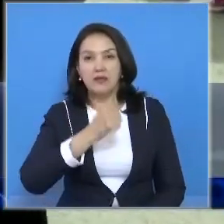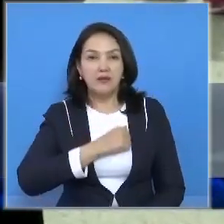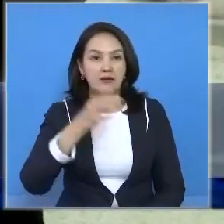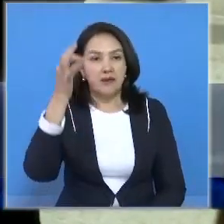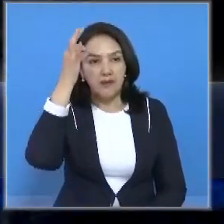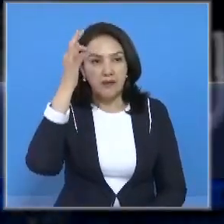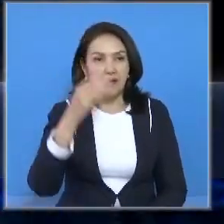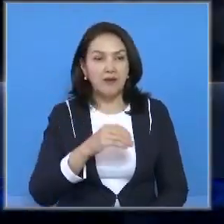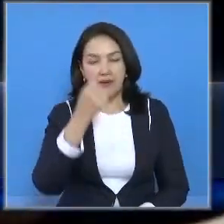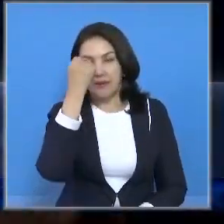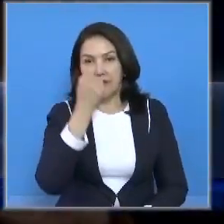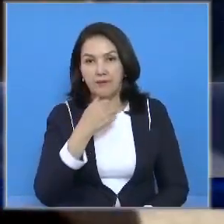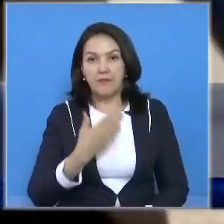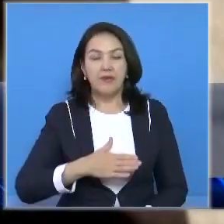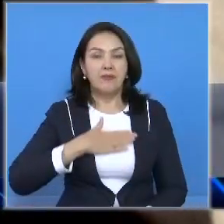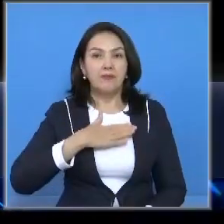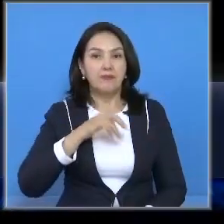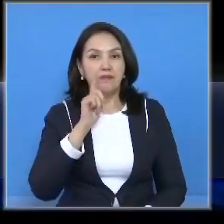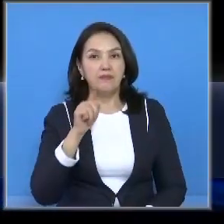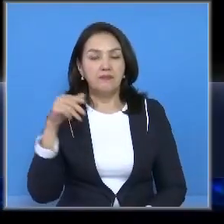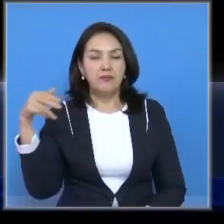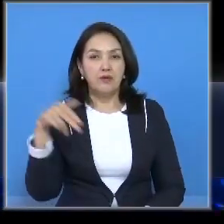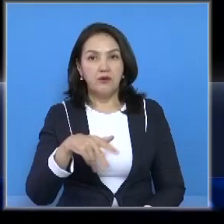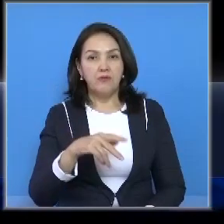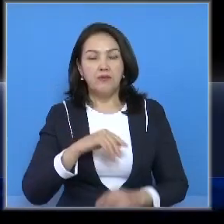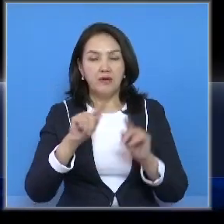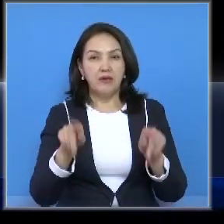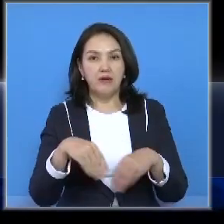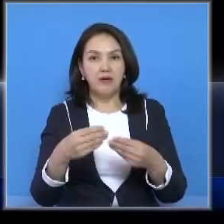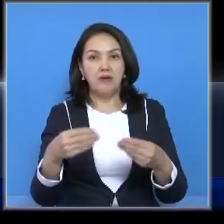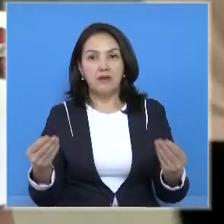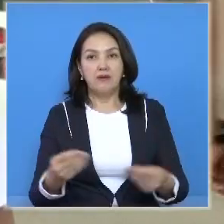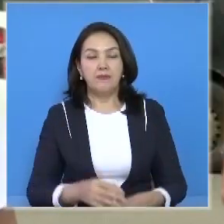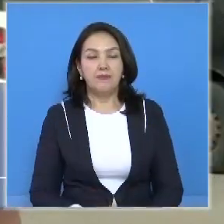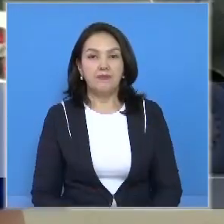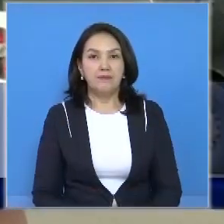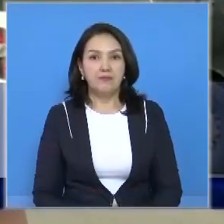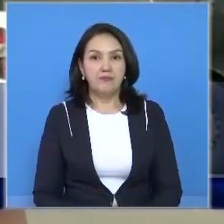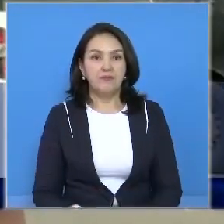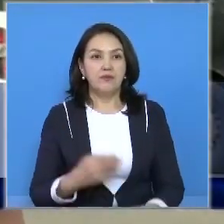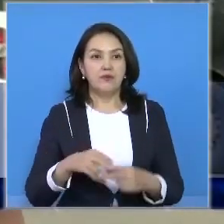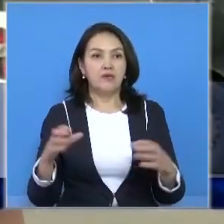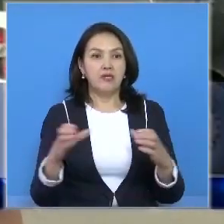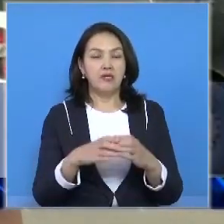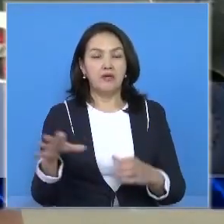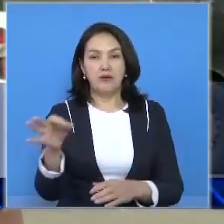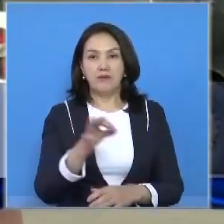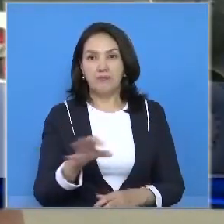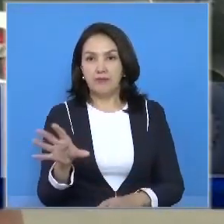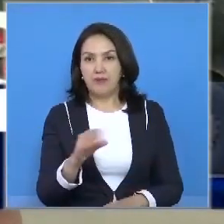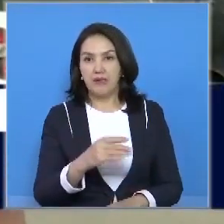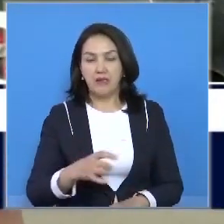алып тағзым ету. Белсенді жастар 3000-ға жуық лента таратпақ. Акция облыс көлемінде